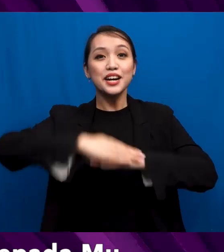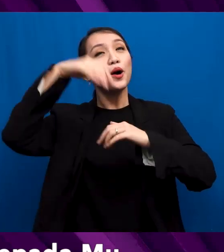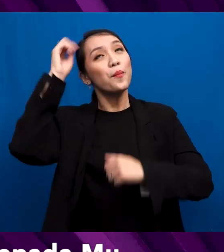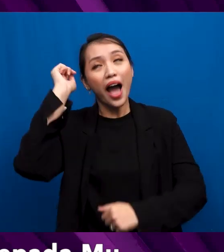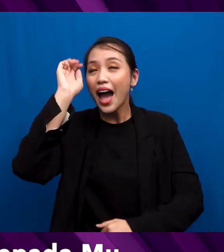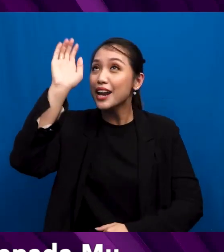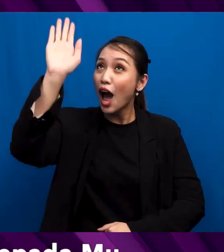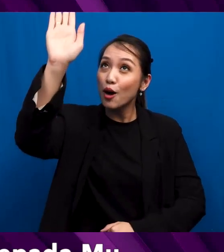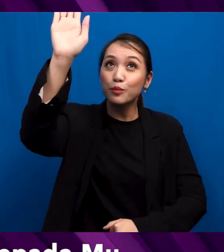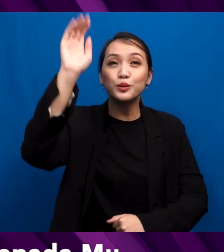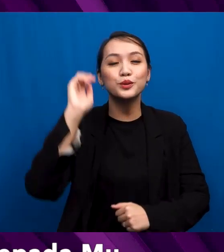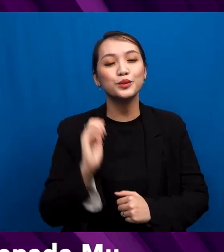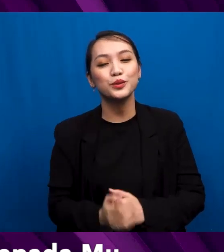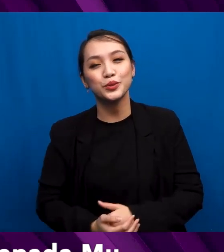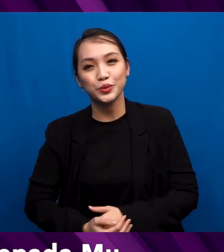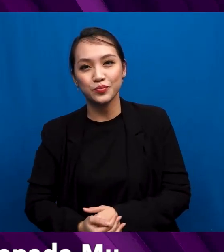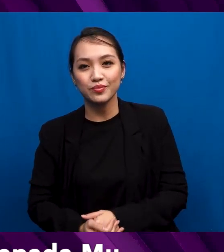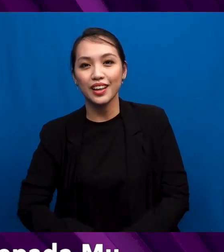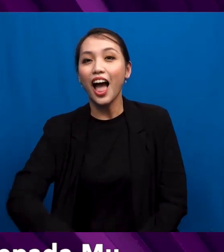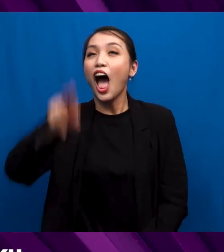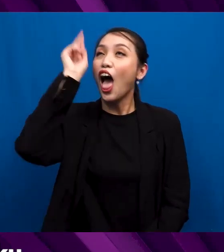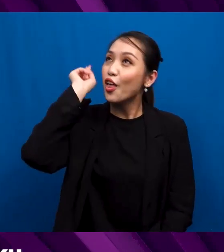bangsa-bangsa kepadamu.